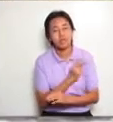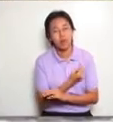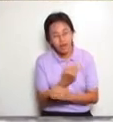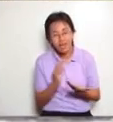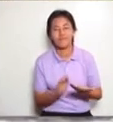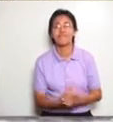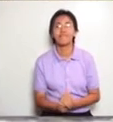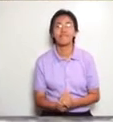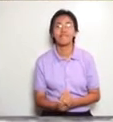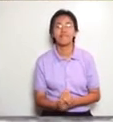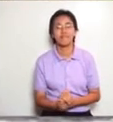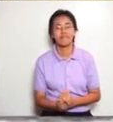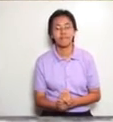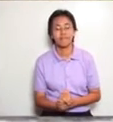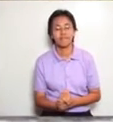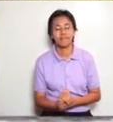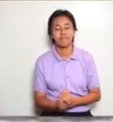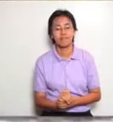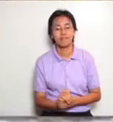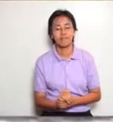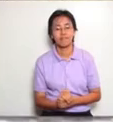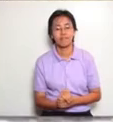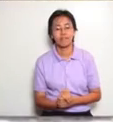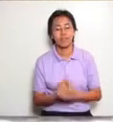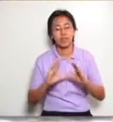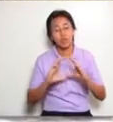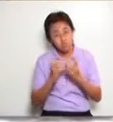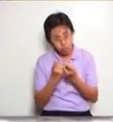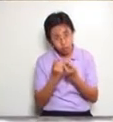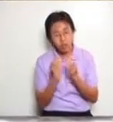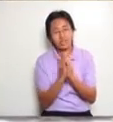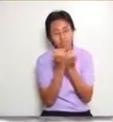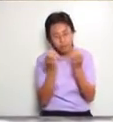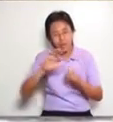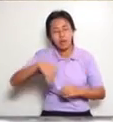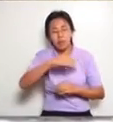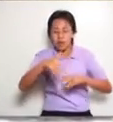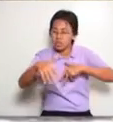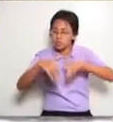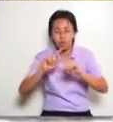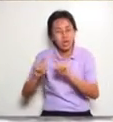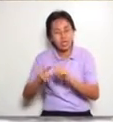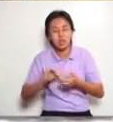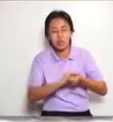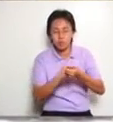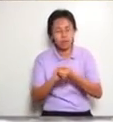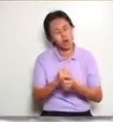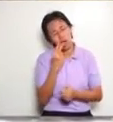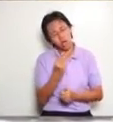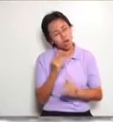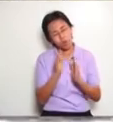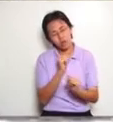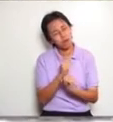ขอบคุณทุท่านอยากให้เข